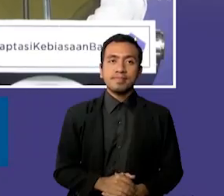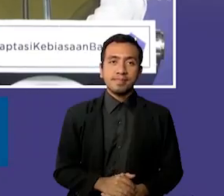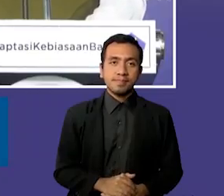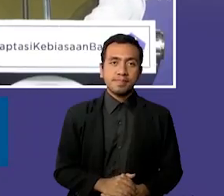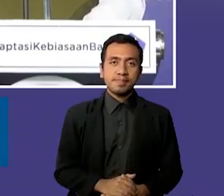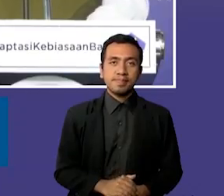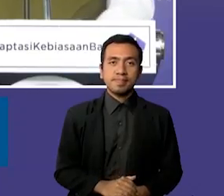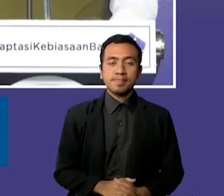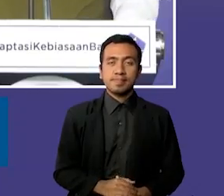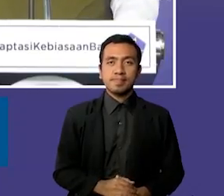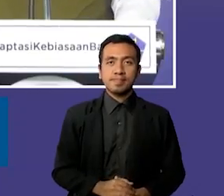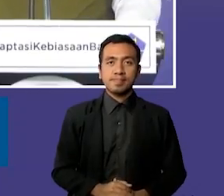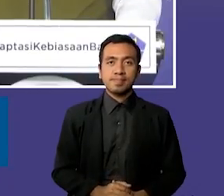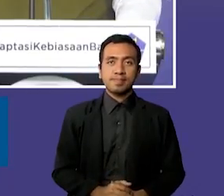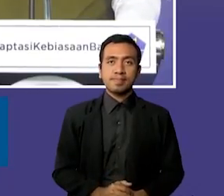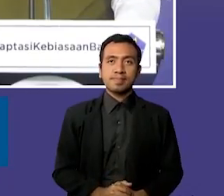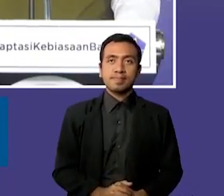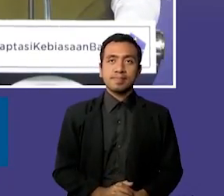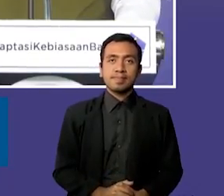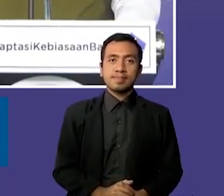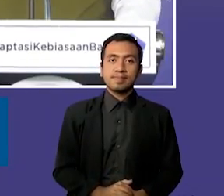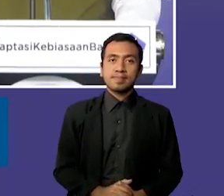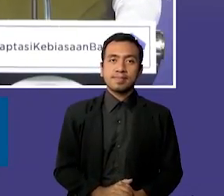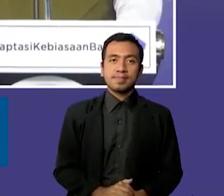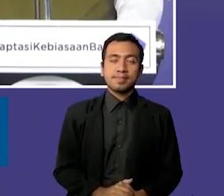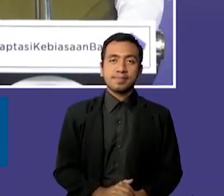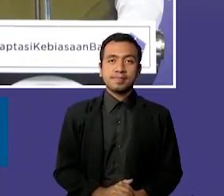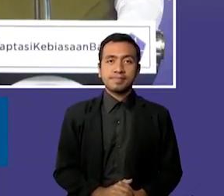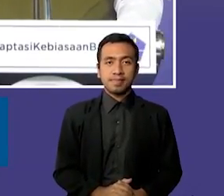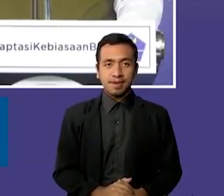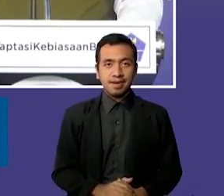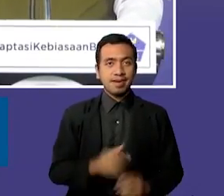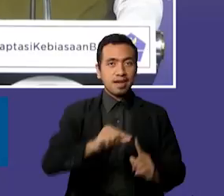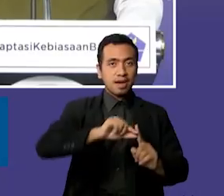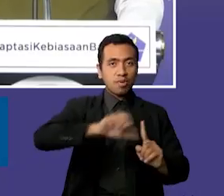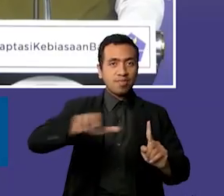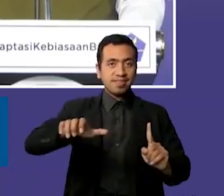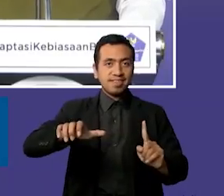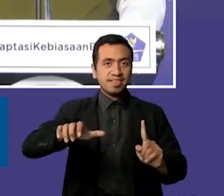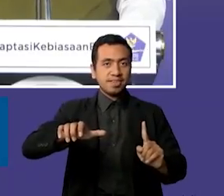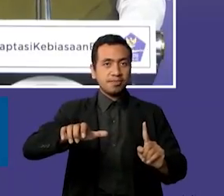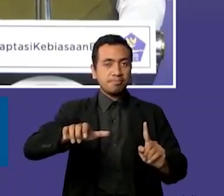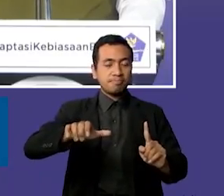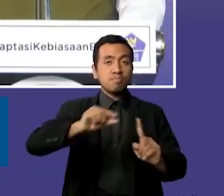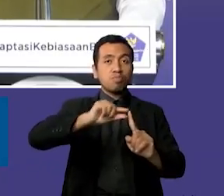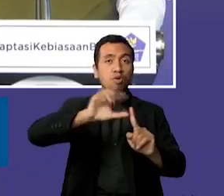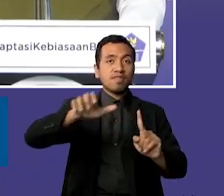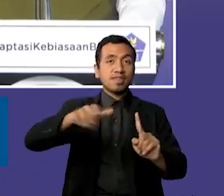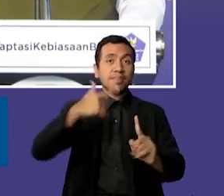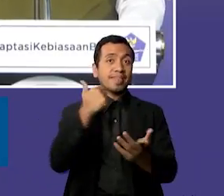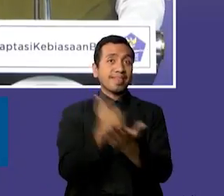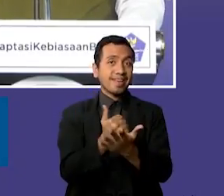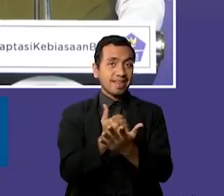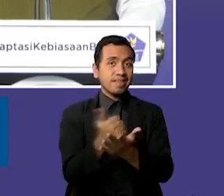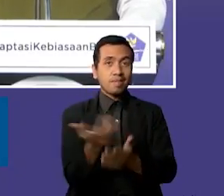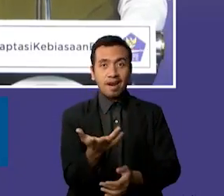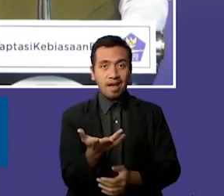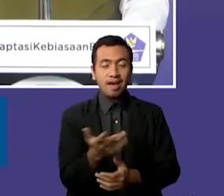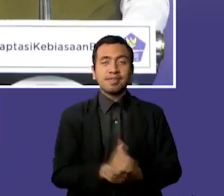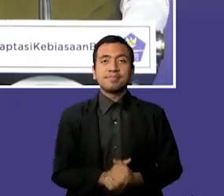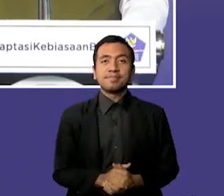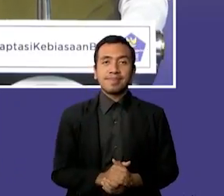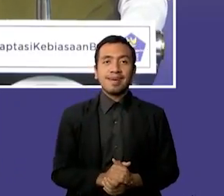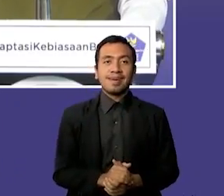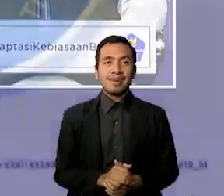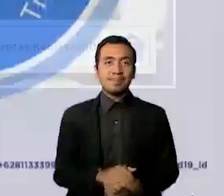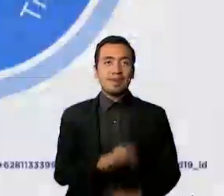menyampaikan beberapa provinsi yang penting menjadi perhatian oleh pemerintah, khususnya telah disampaikan